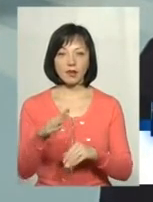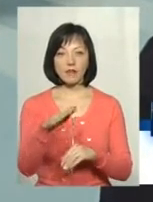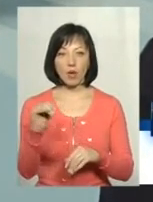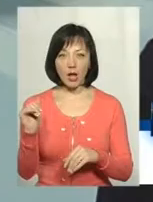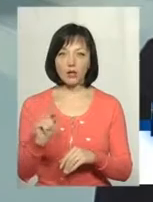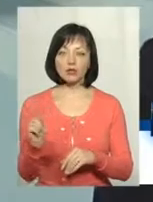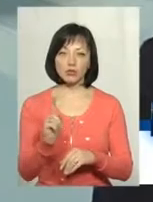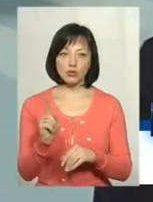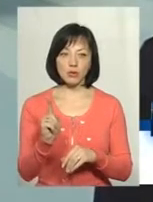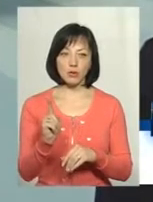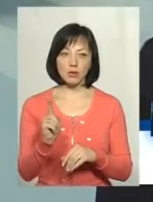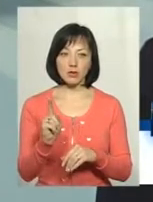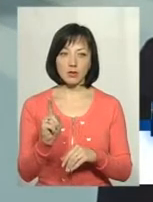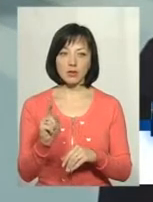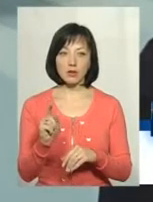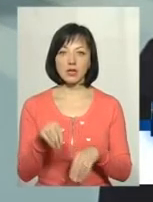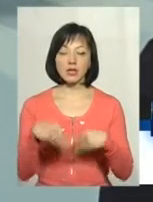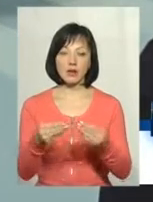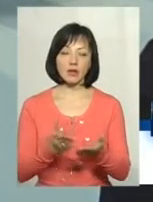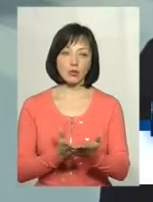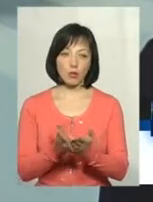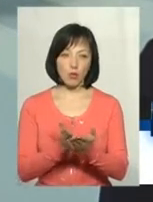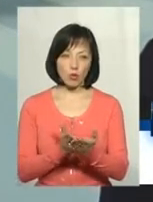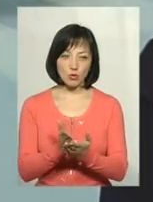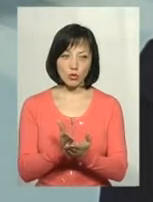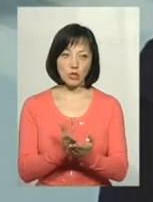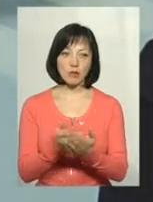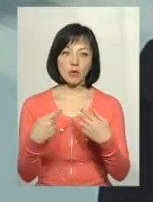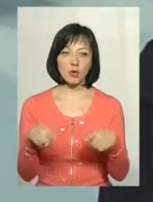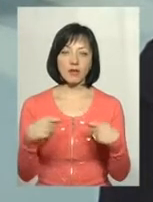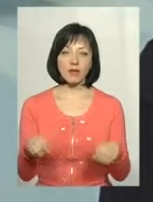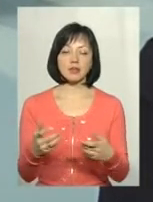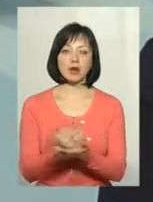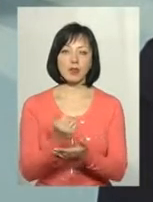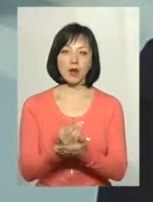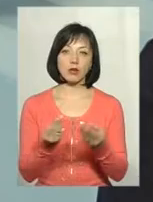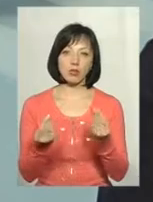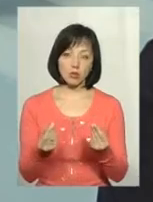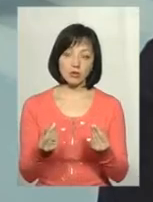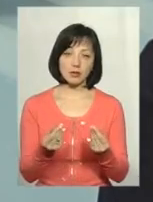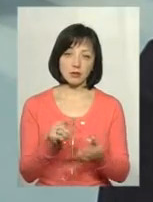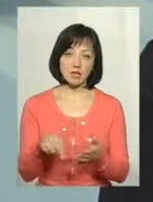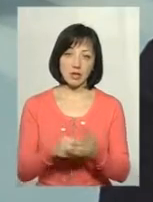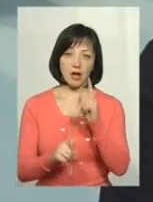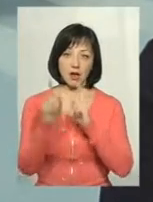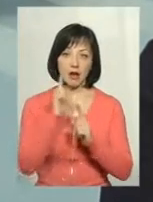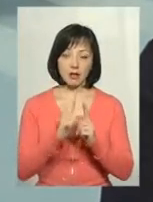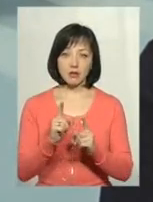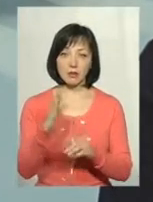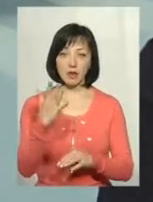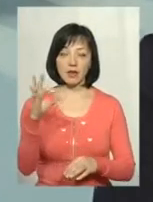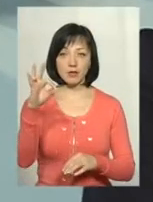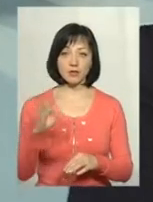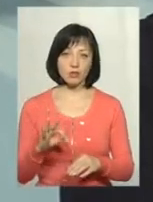щоб чи надавати послуги, які продавати свої послуги, щоб заробляти кошти. І від цього і міська рада має сьогодні